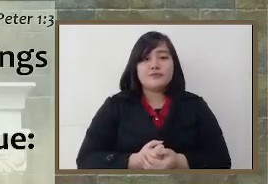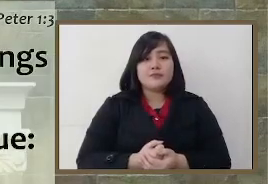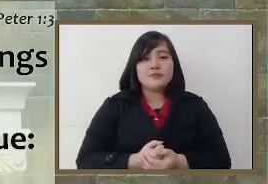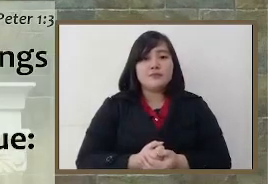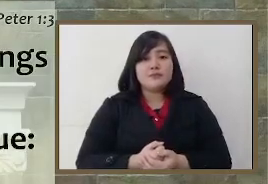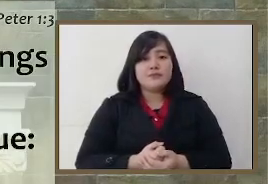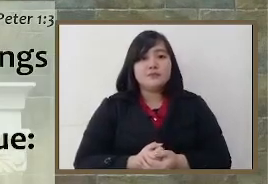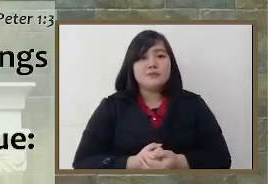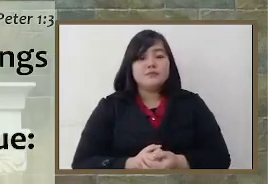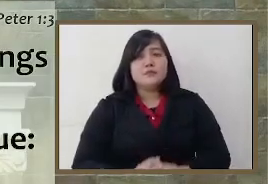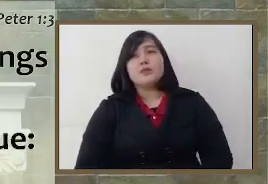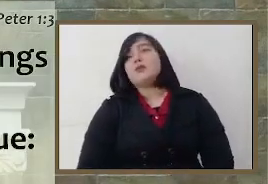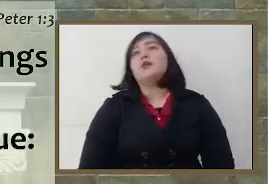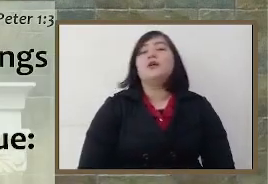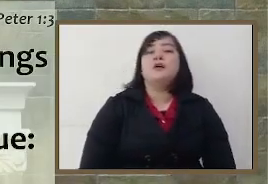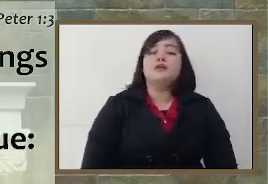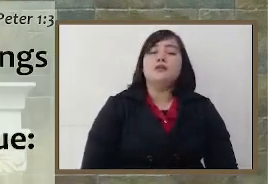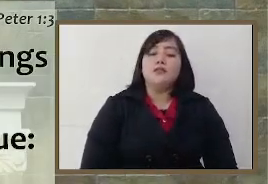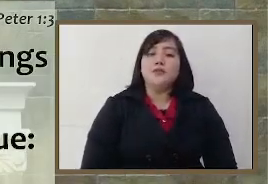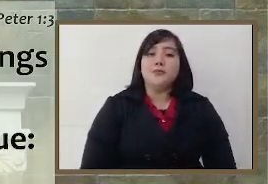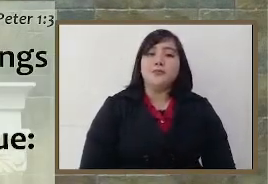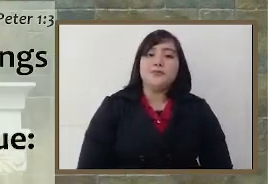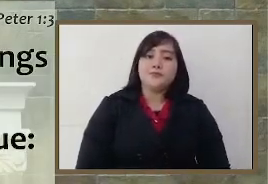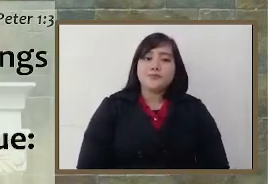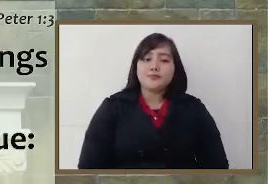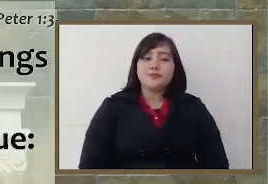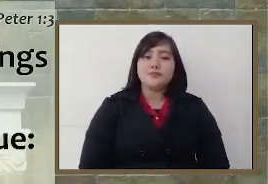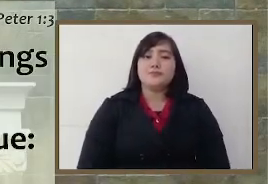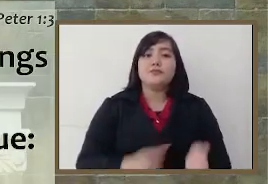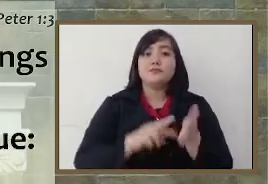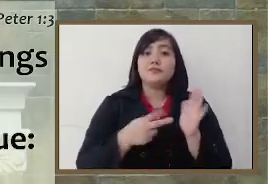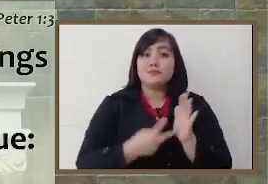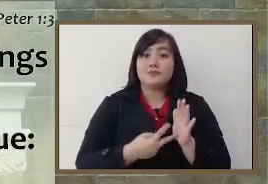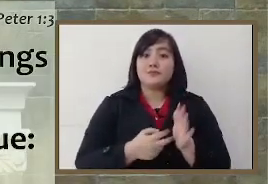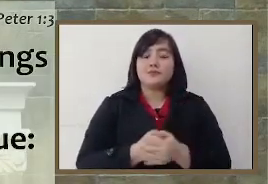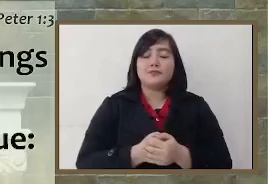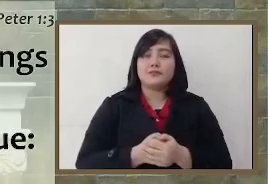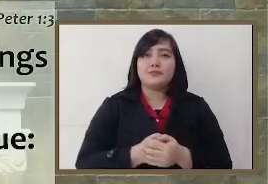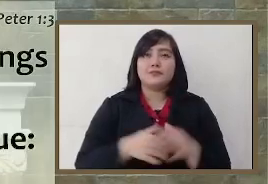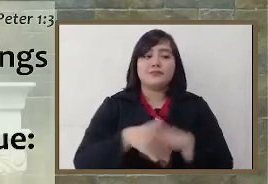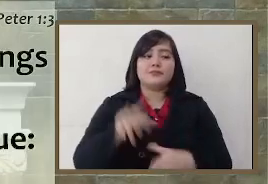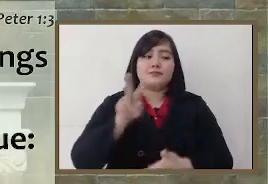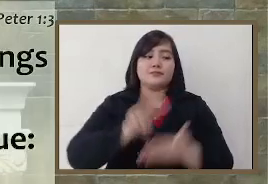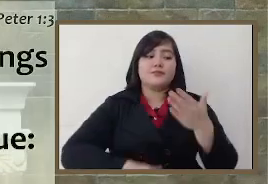So, nakikita niyo po ba, mga kapatid, na lahat ito sa verse number 2,